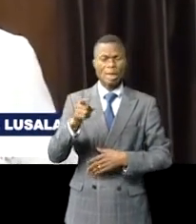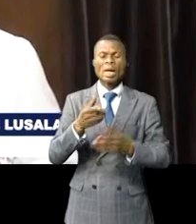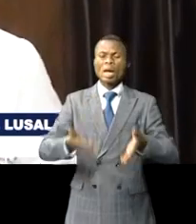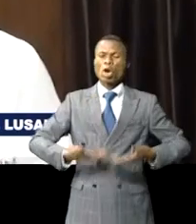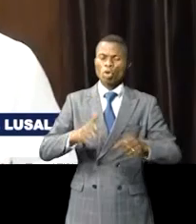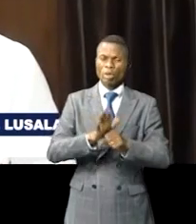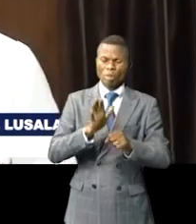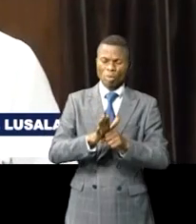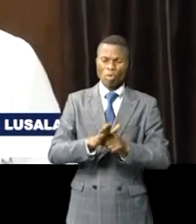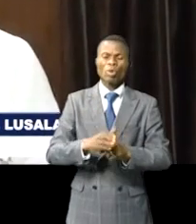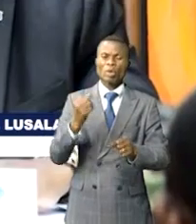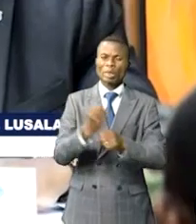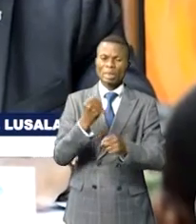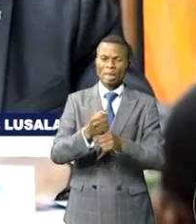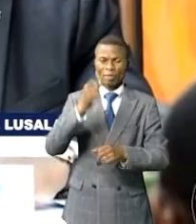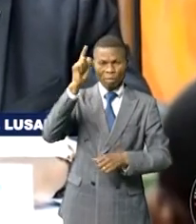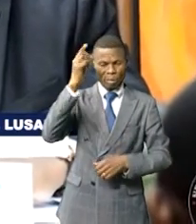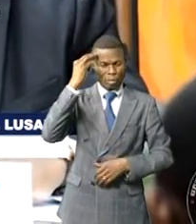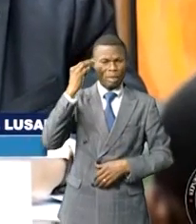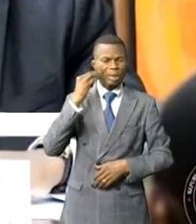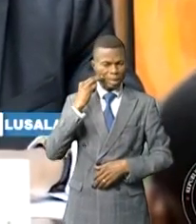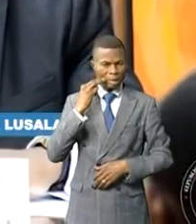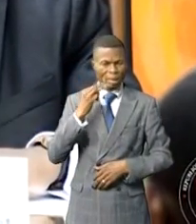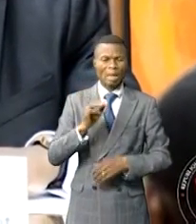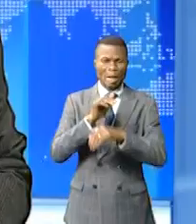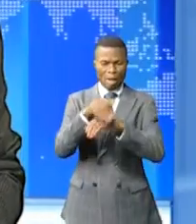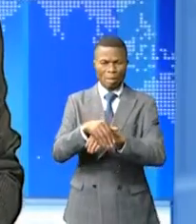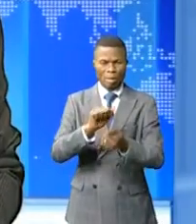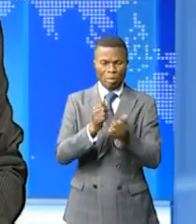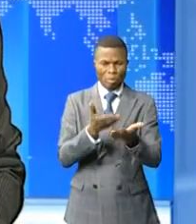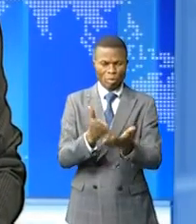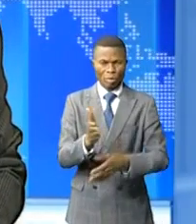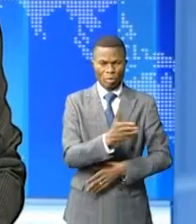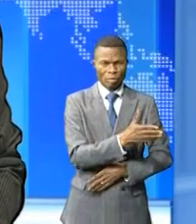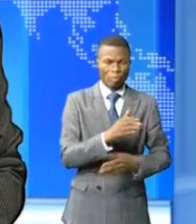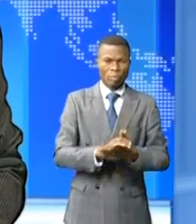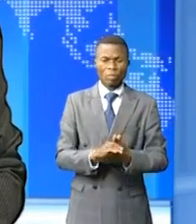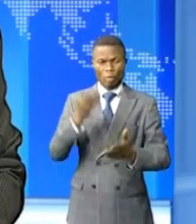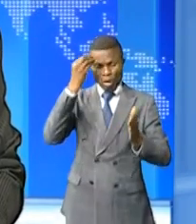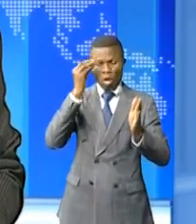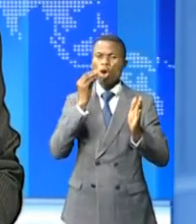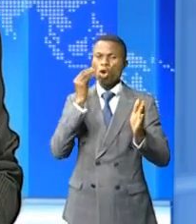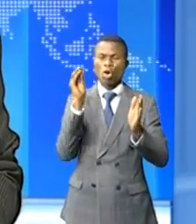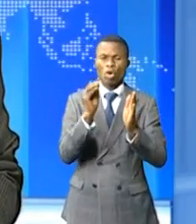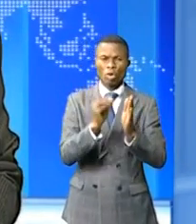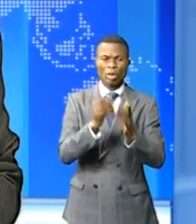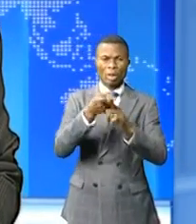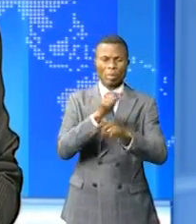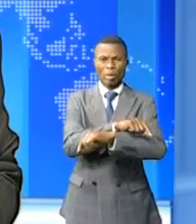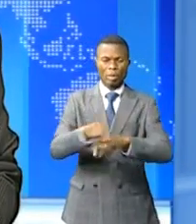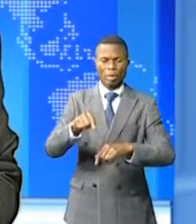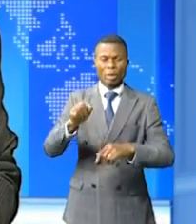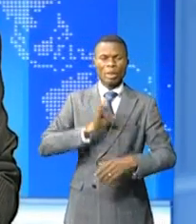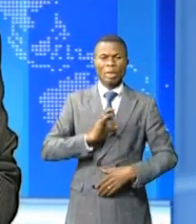ces gestes salvateurs du Premier ministre Jean-Michel Samalukonde Kyenge. Puis cette ordonnance émanant du cabinet du président de la